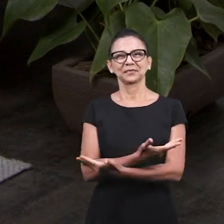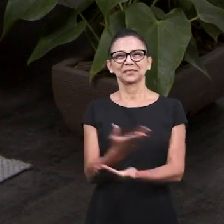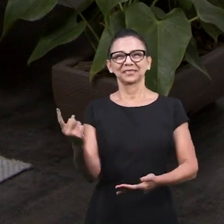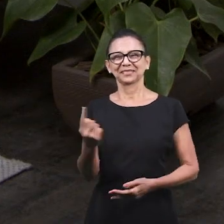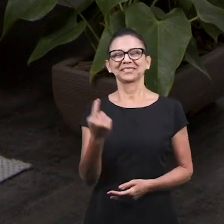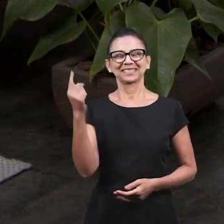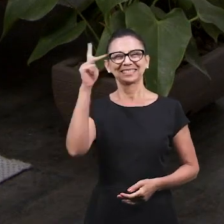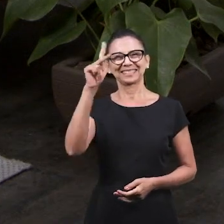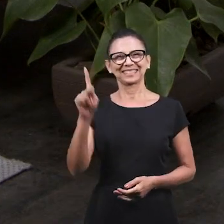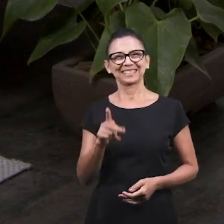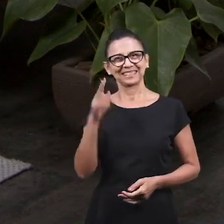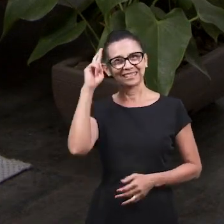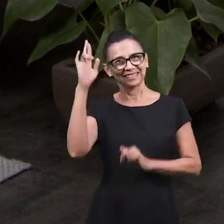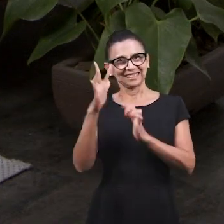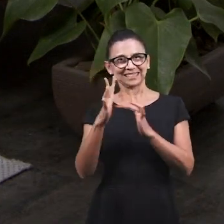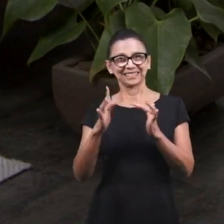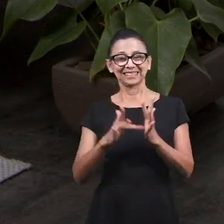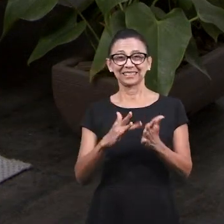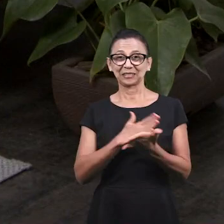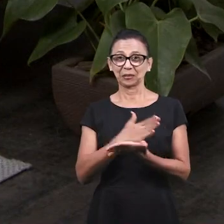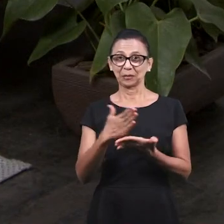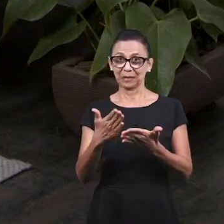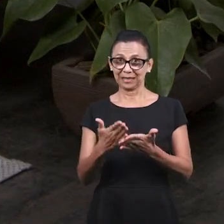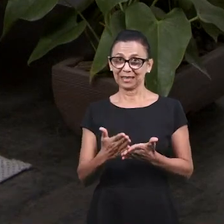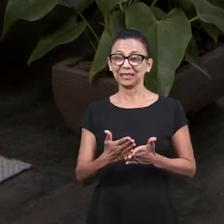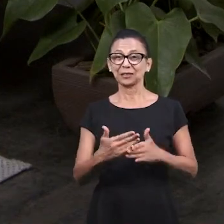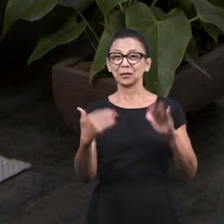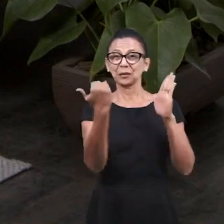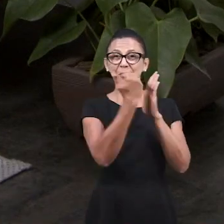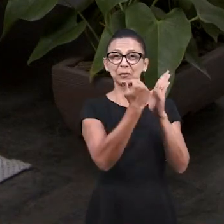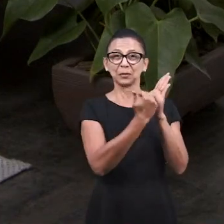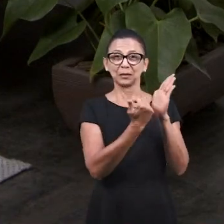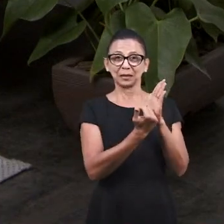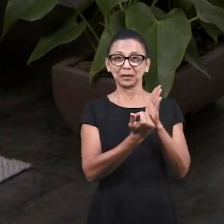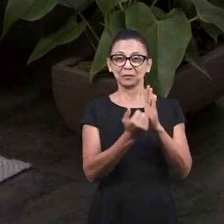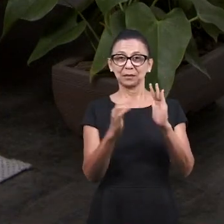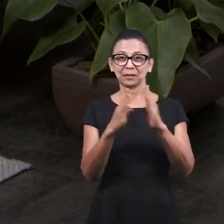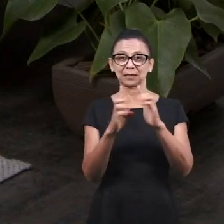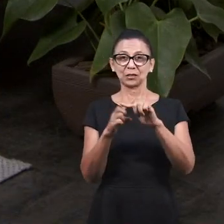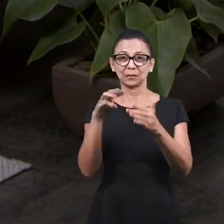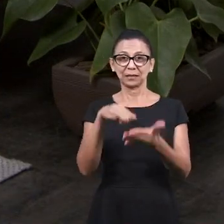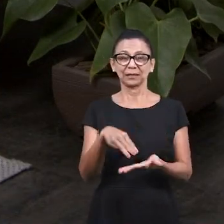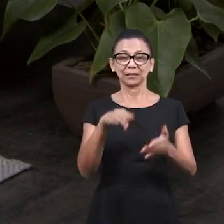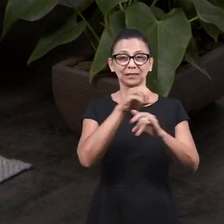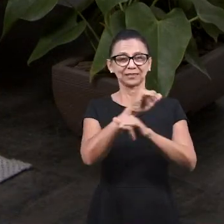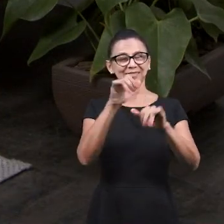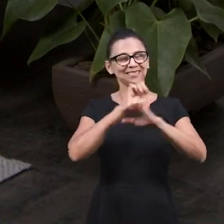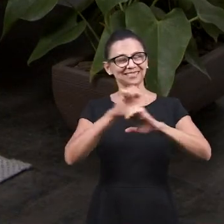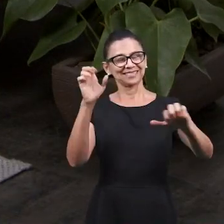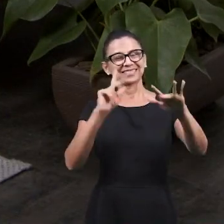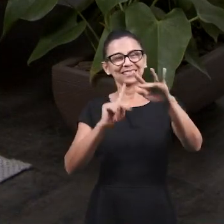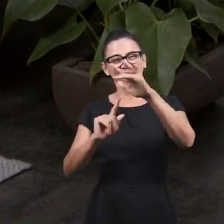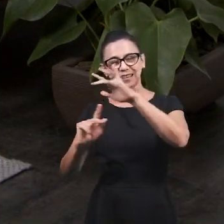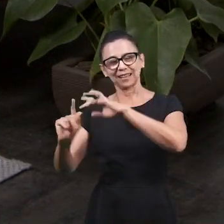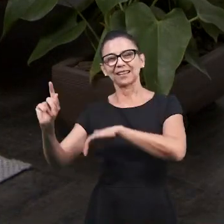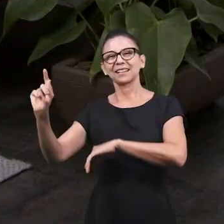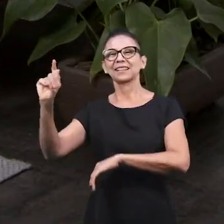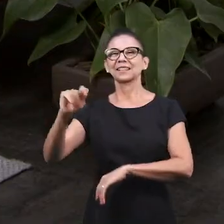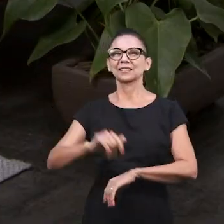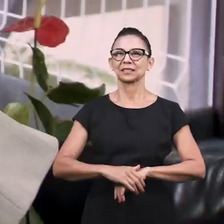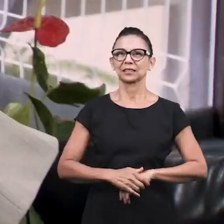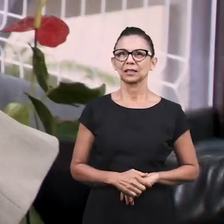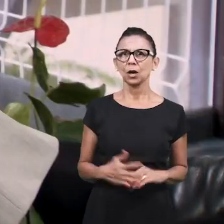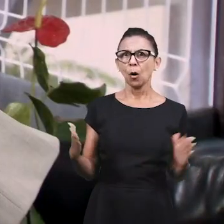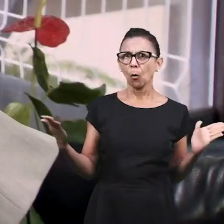Я приветствую всех миром Господа Иисуса Христа. Мы начинаем еще одну программу Христианской Церкви Маранафа,